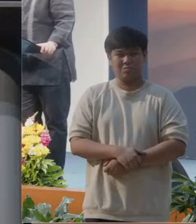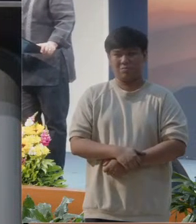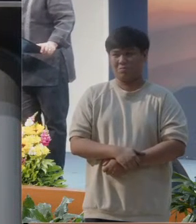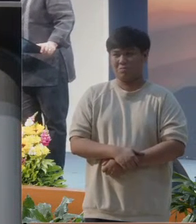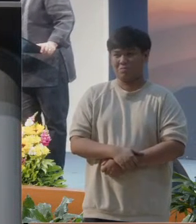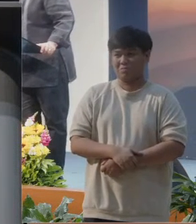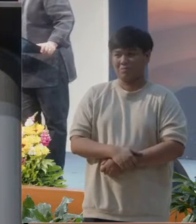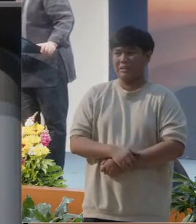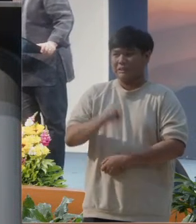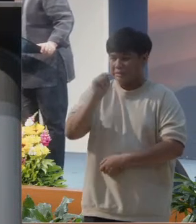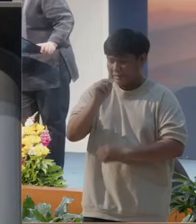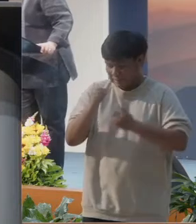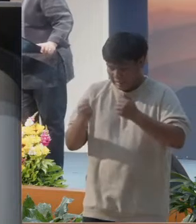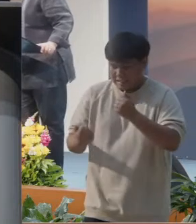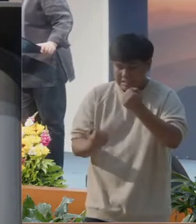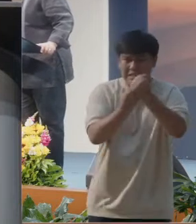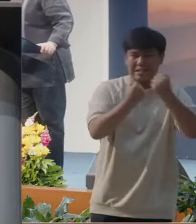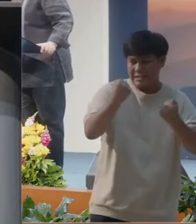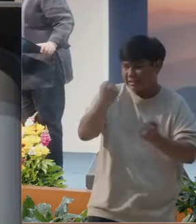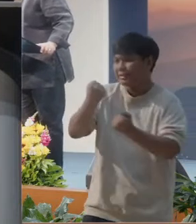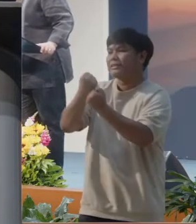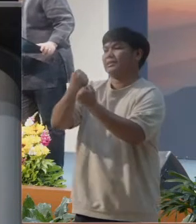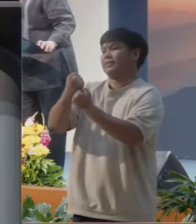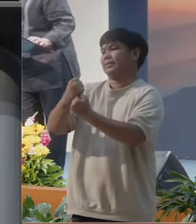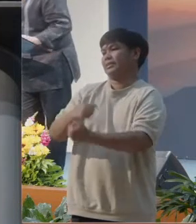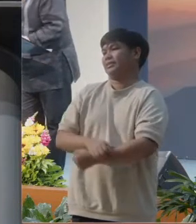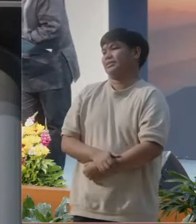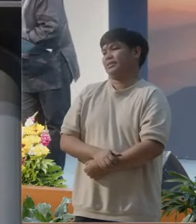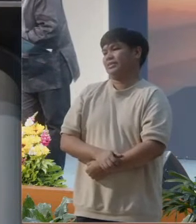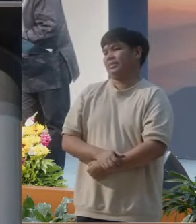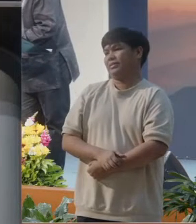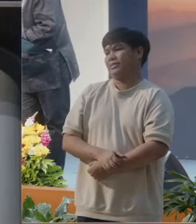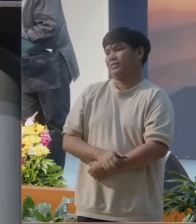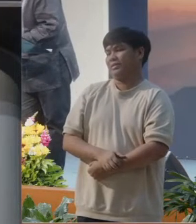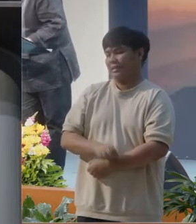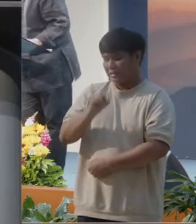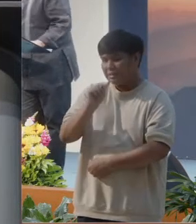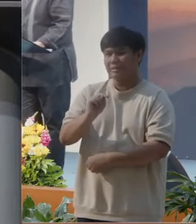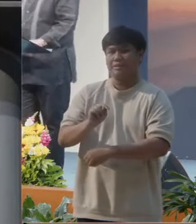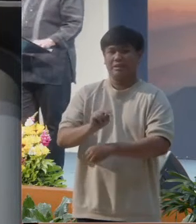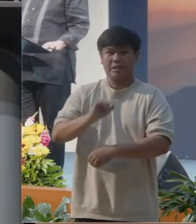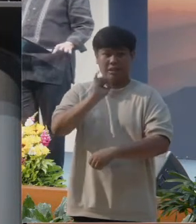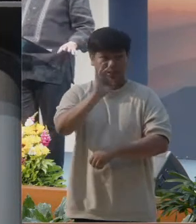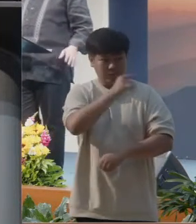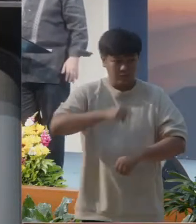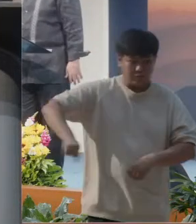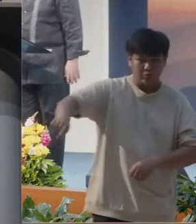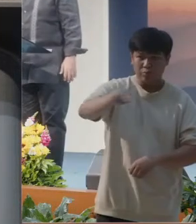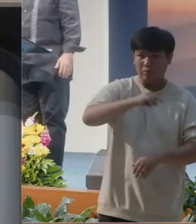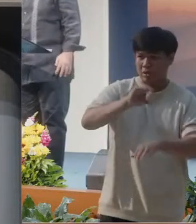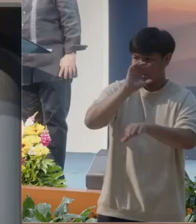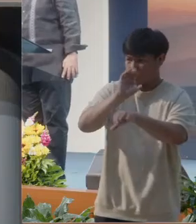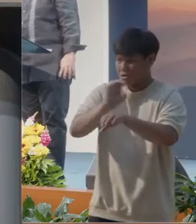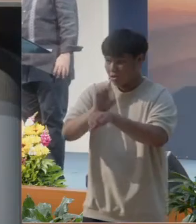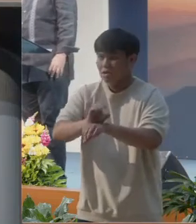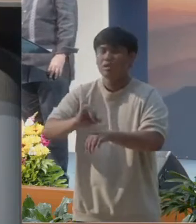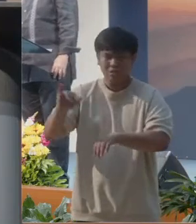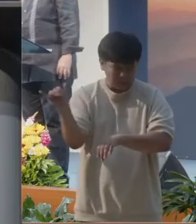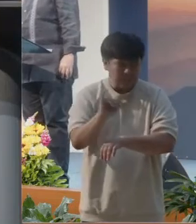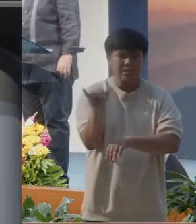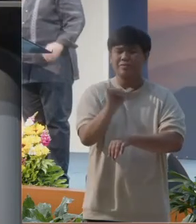Tayo po ay dapat magtutulungan, lalong-lalo na sa harapan ng ating Panginoong Diyos. Kung ito man ay sa simbahan, gayon